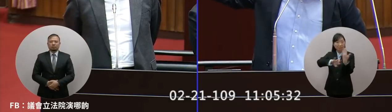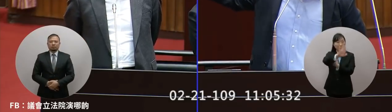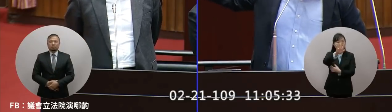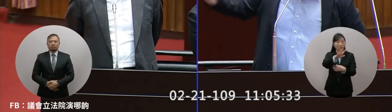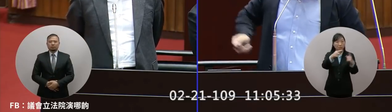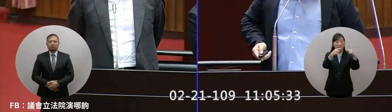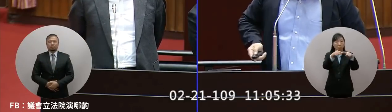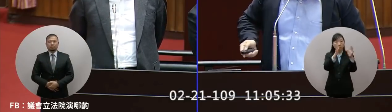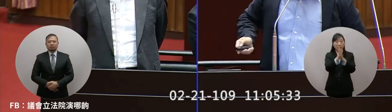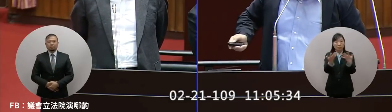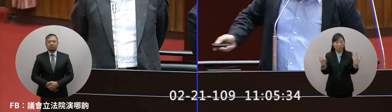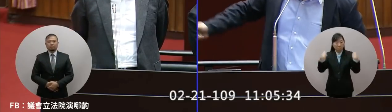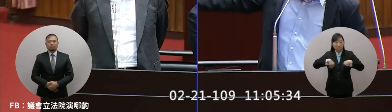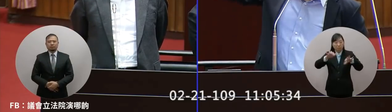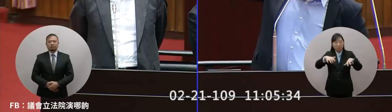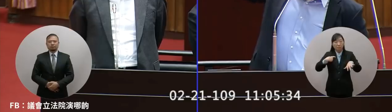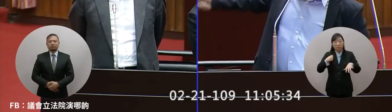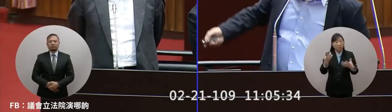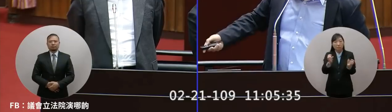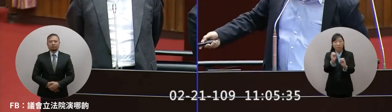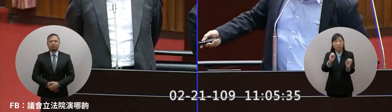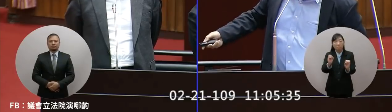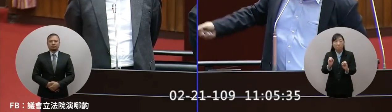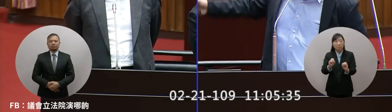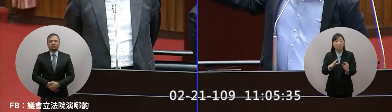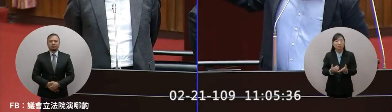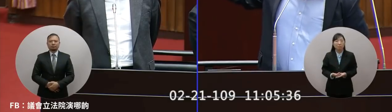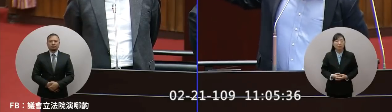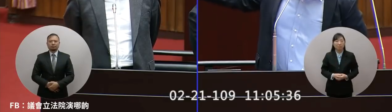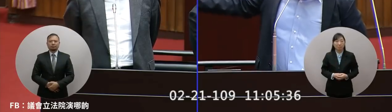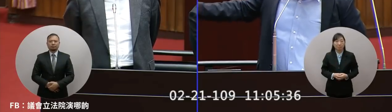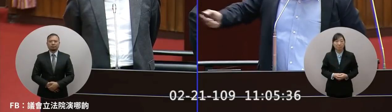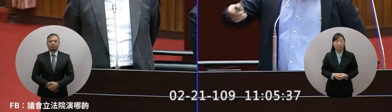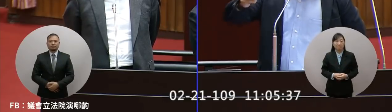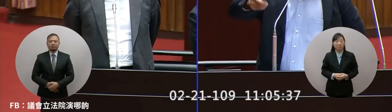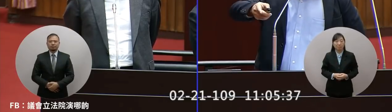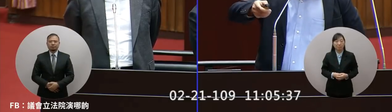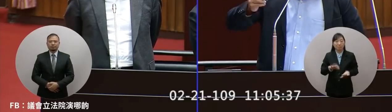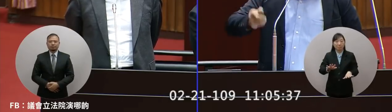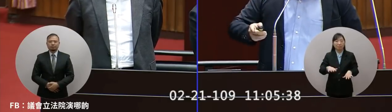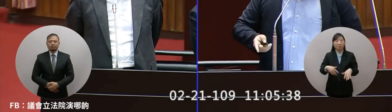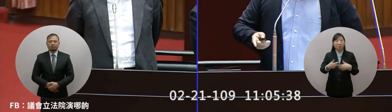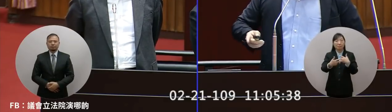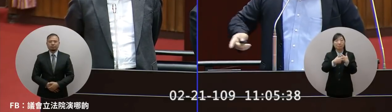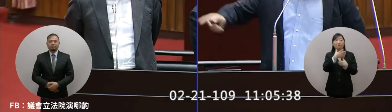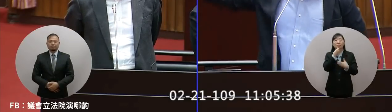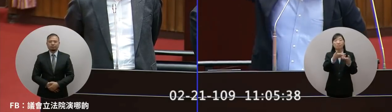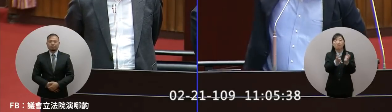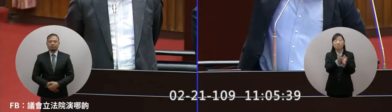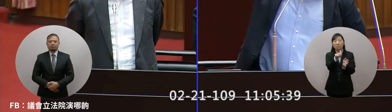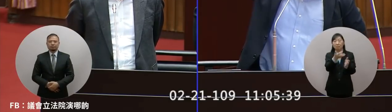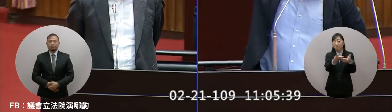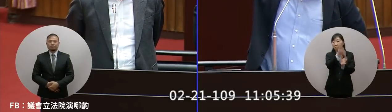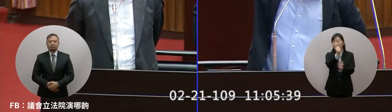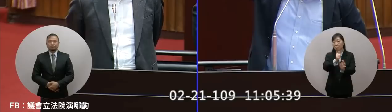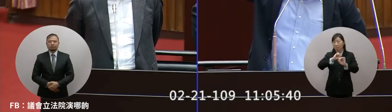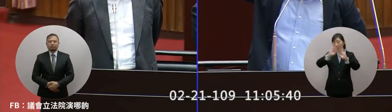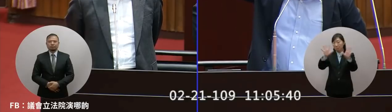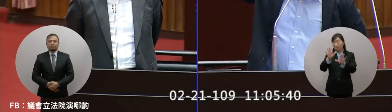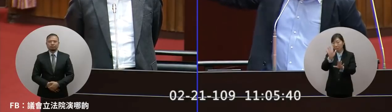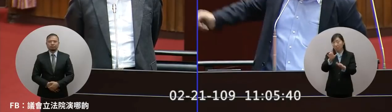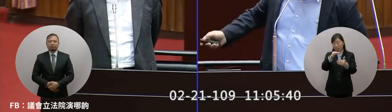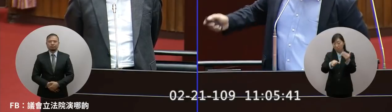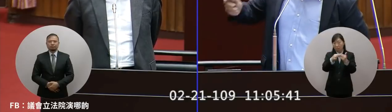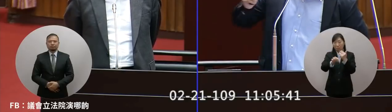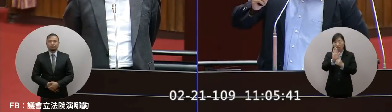穿，连雨衣都没有穿呐哈。那我们再看一下这个。事实上，卫福部就像刚刚部长讲了，有颁布这样的一个规